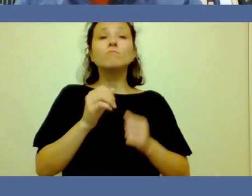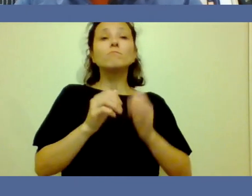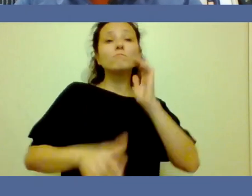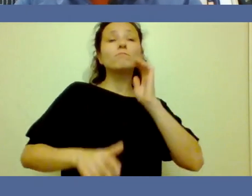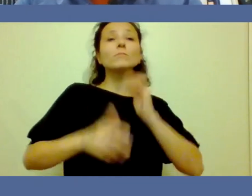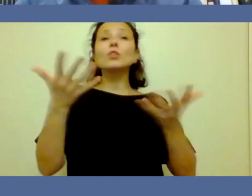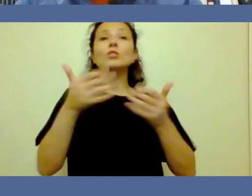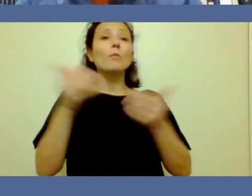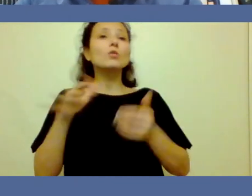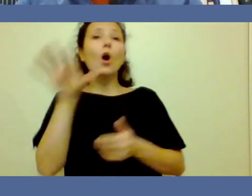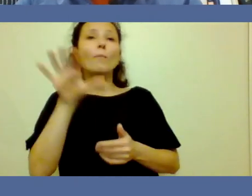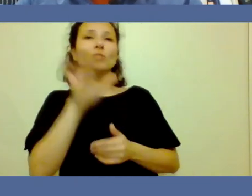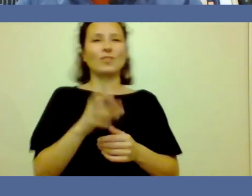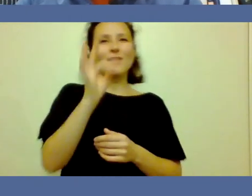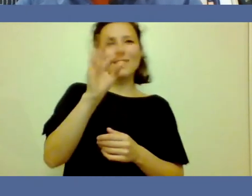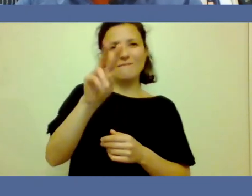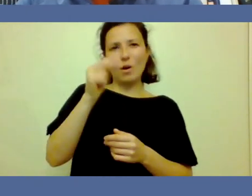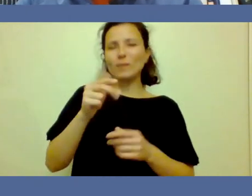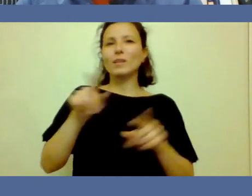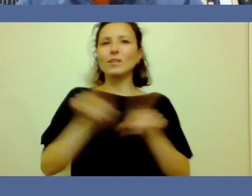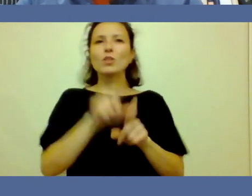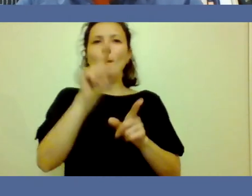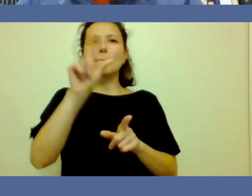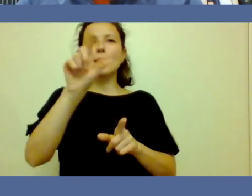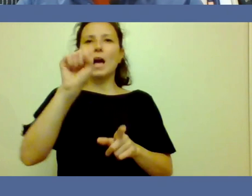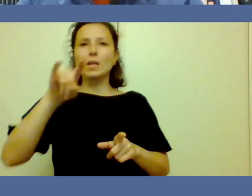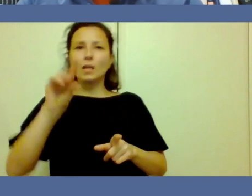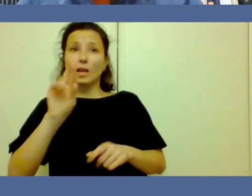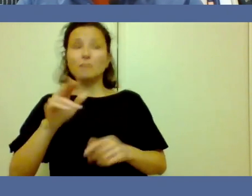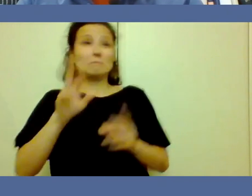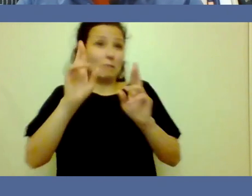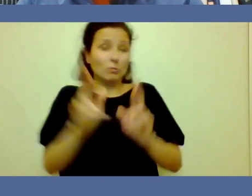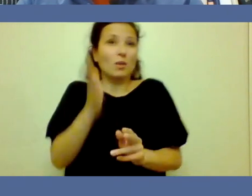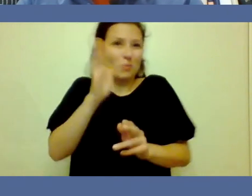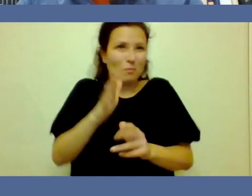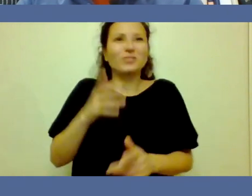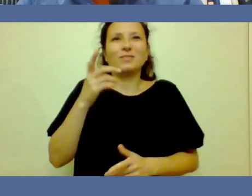także mam nadzieję, że Państwo będą mieli radość z oglądania